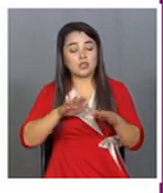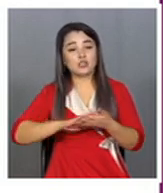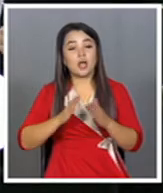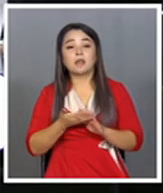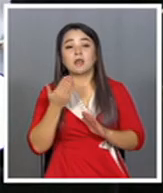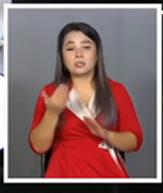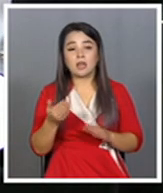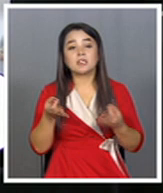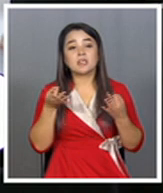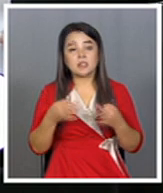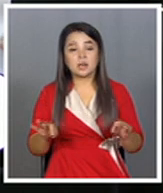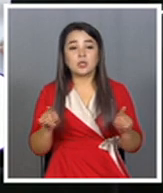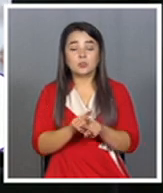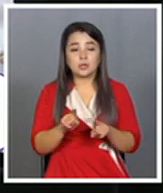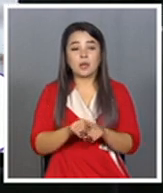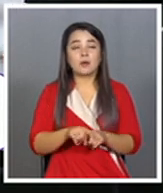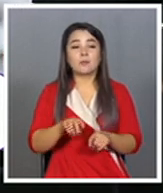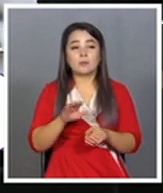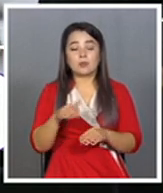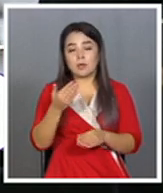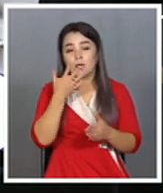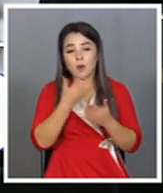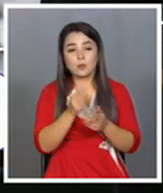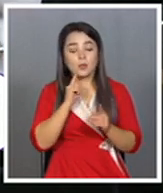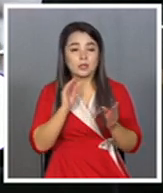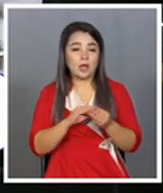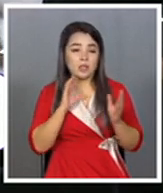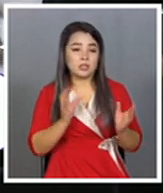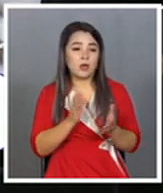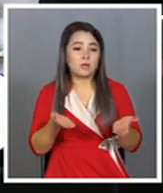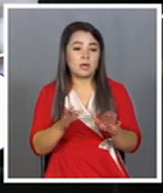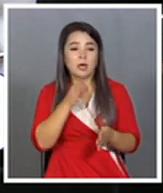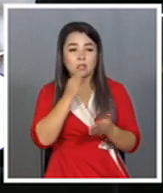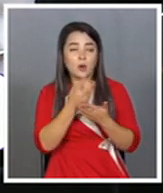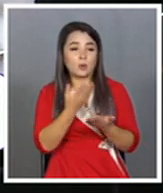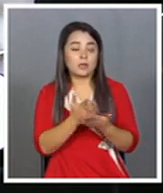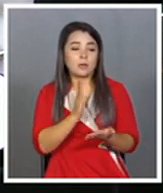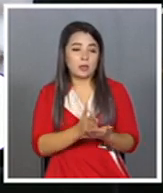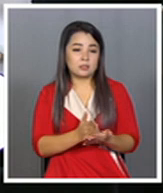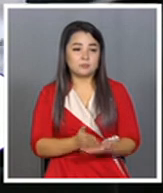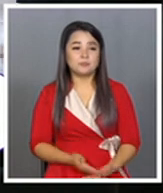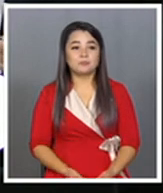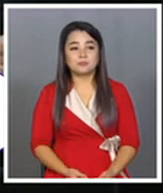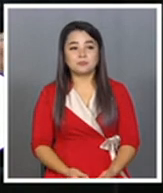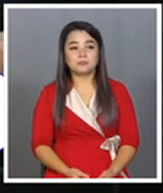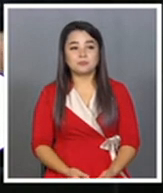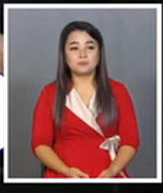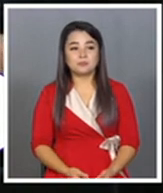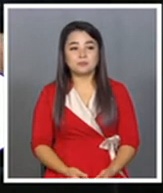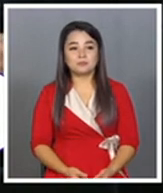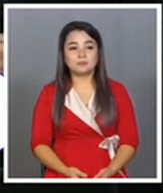да еркіндік пен меншік сақталуы тиіс екенін көрсетіп отырды.